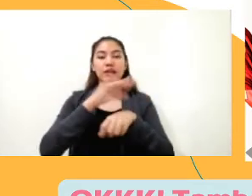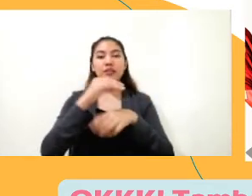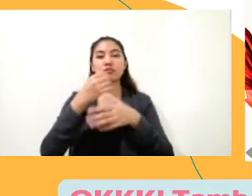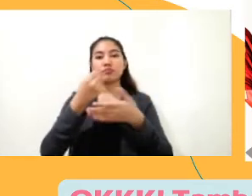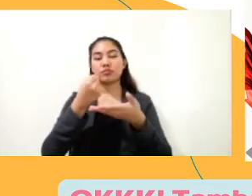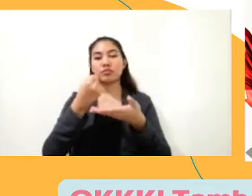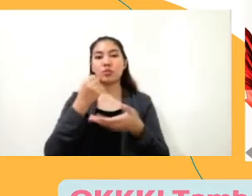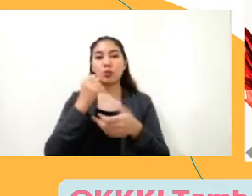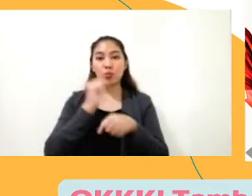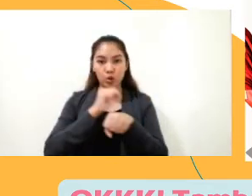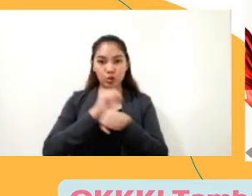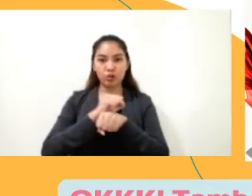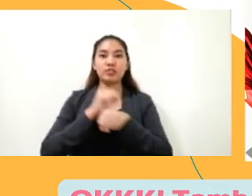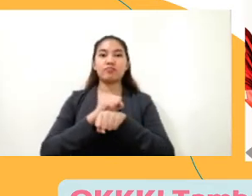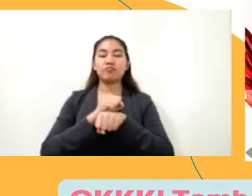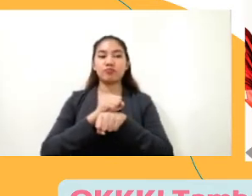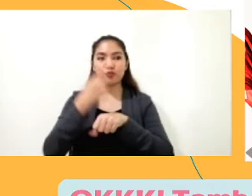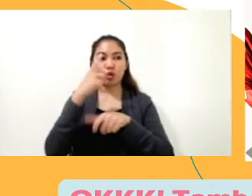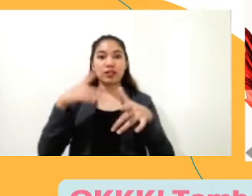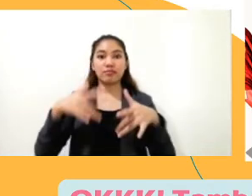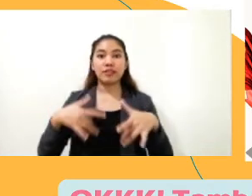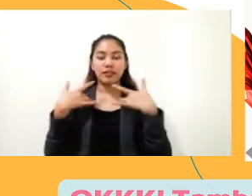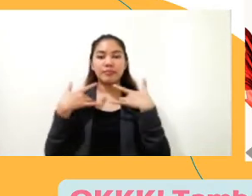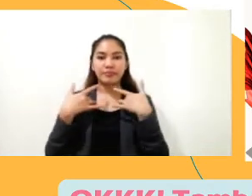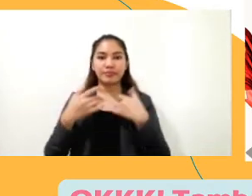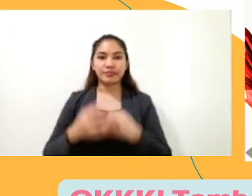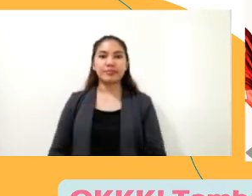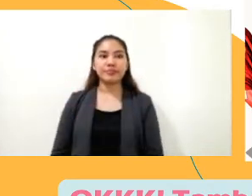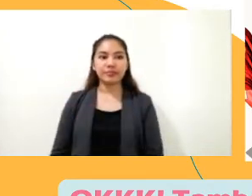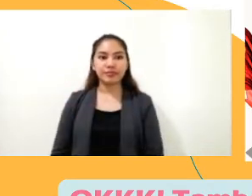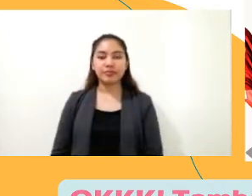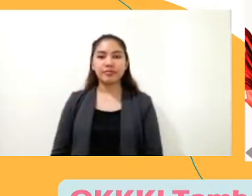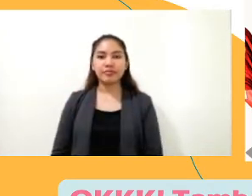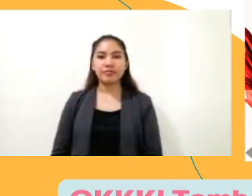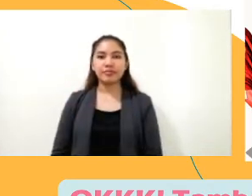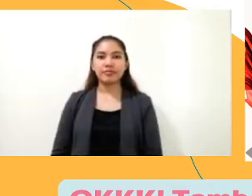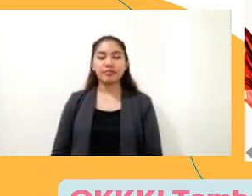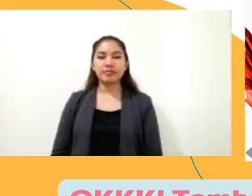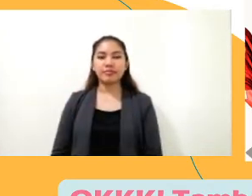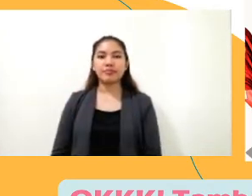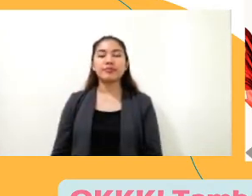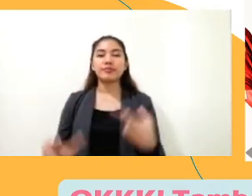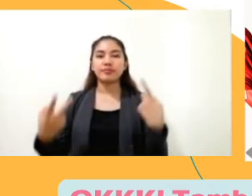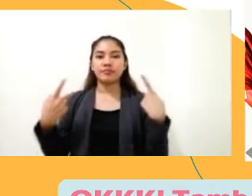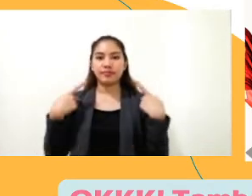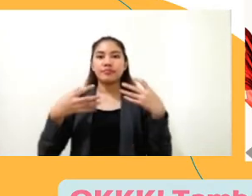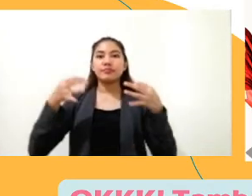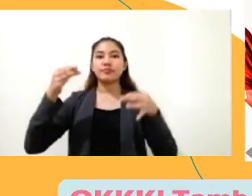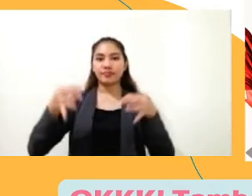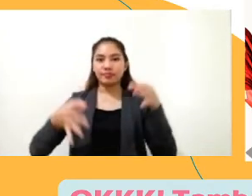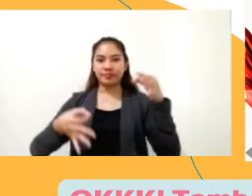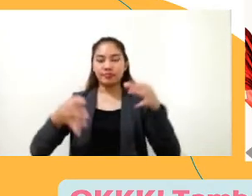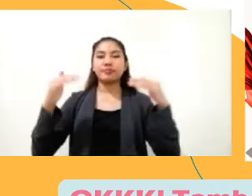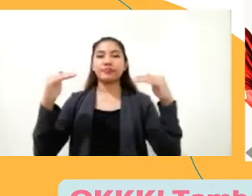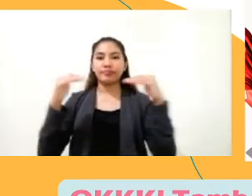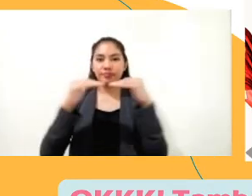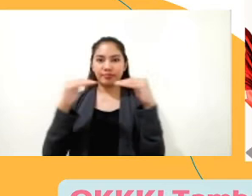o pambabuhay. At siyempre, may katarungan na pantay na estado